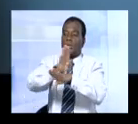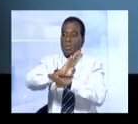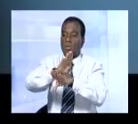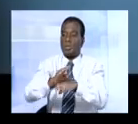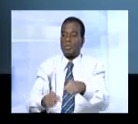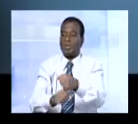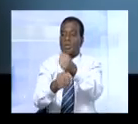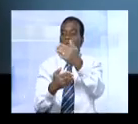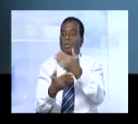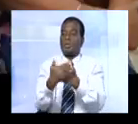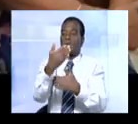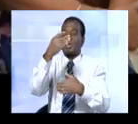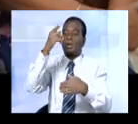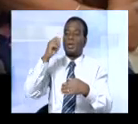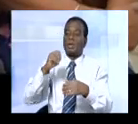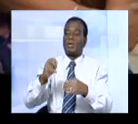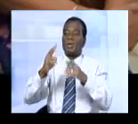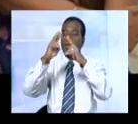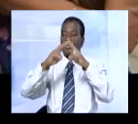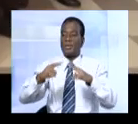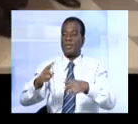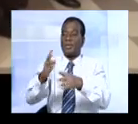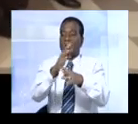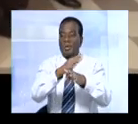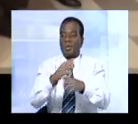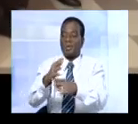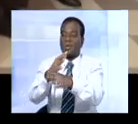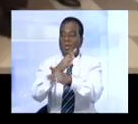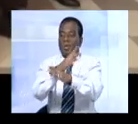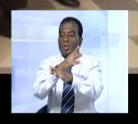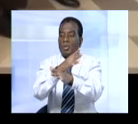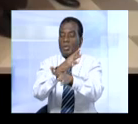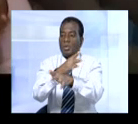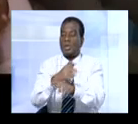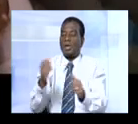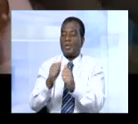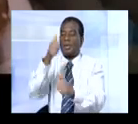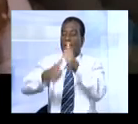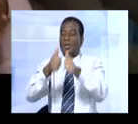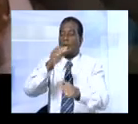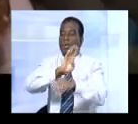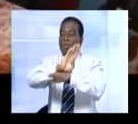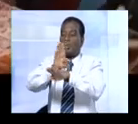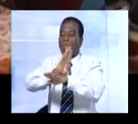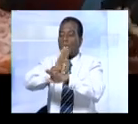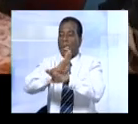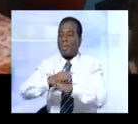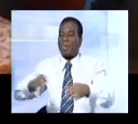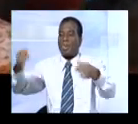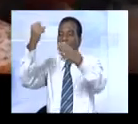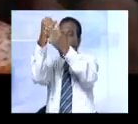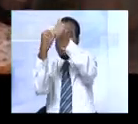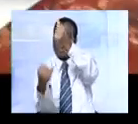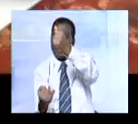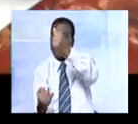soutenu dans cet élan humanitaire par la ville allemande de Reutlingen, une ville avec laquelle Boaké est jumelée.